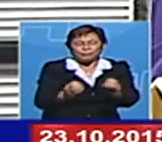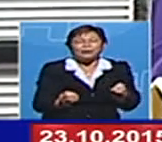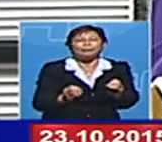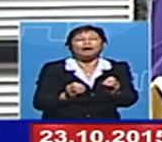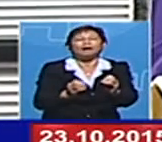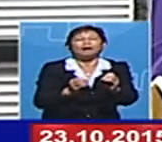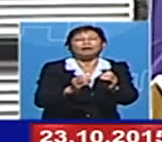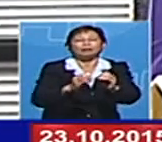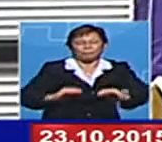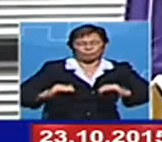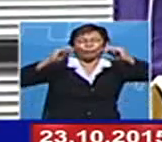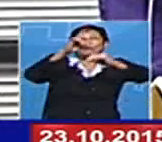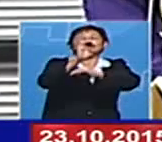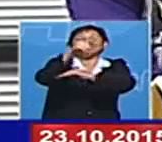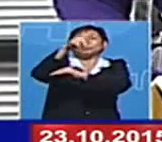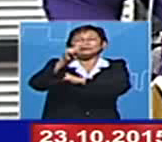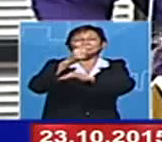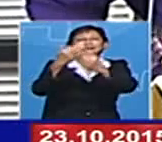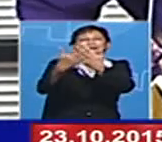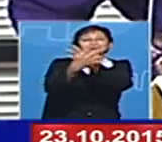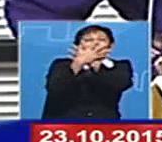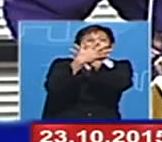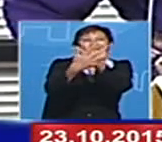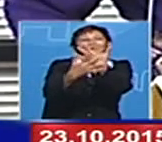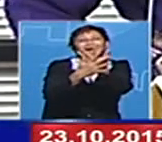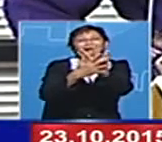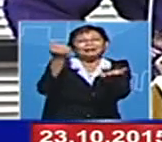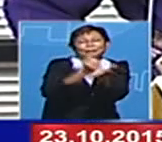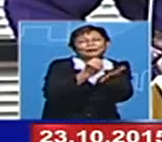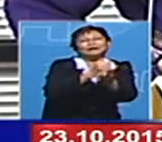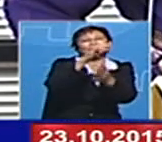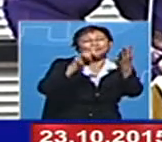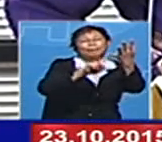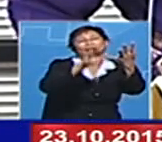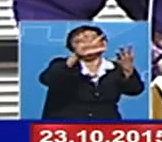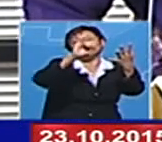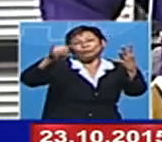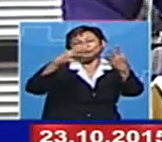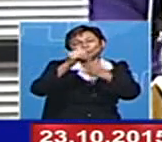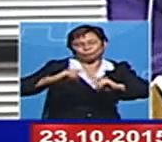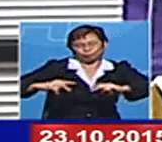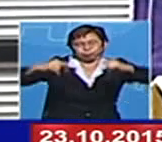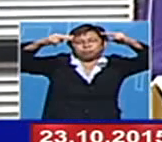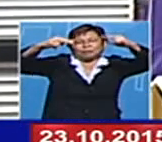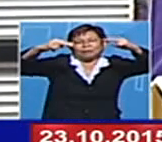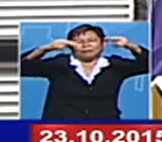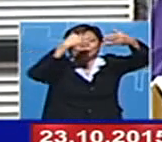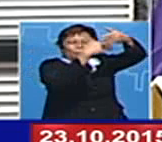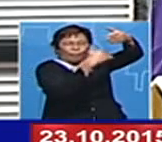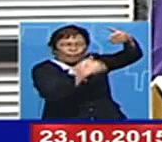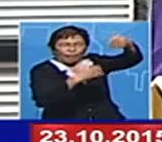dan taraf Depo tahanan imigresen keempat R juta bagi mempertingkatkan langkah